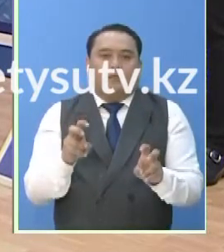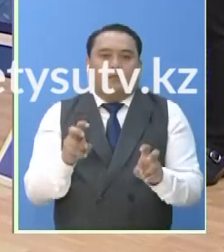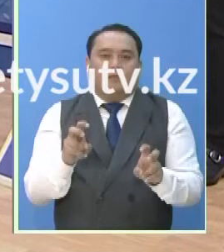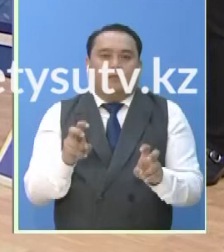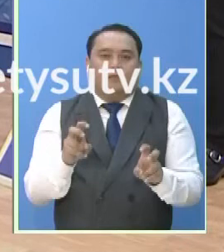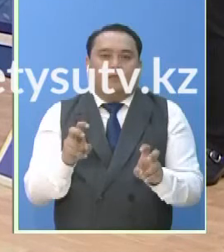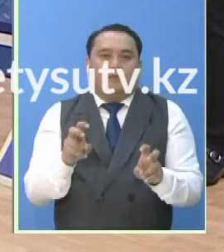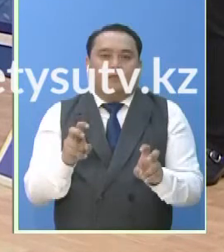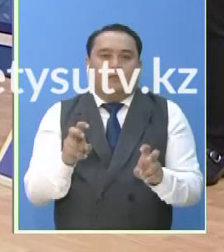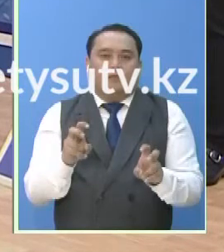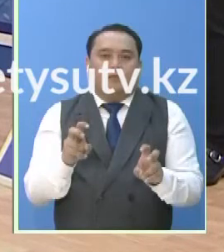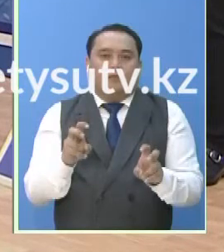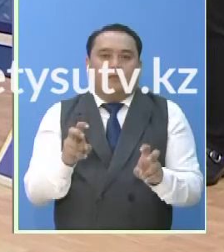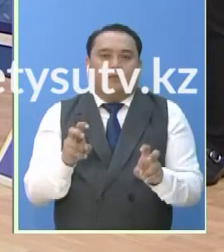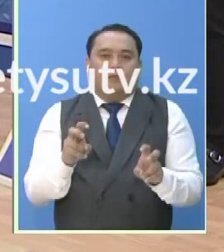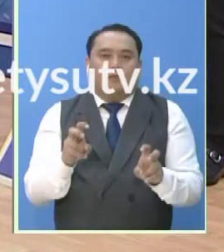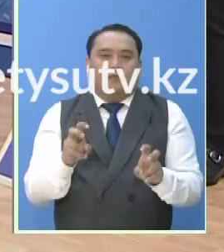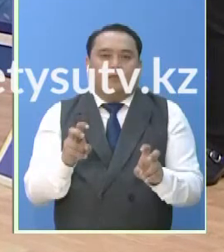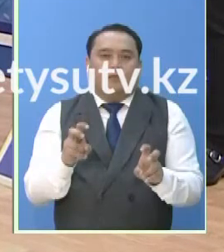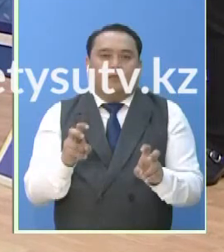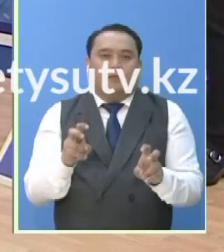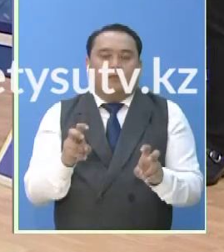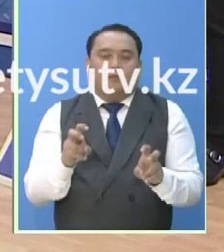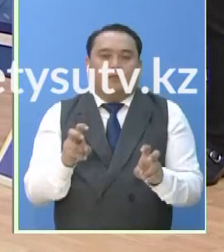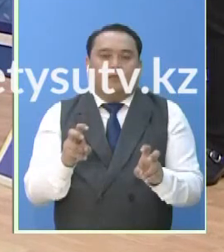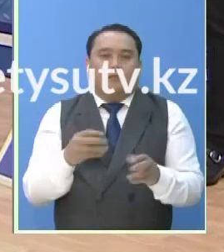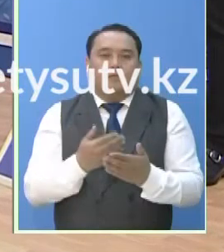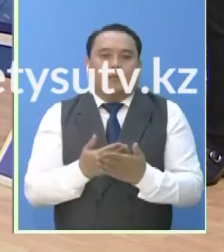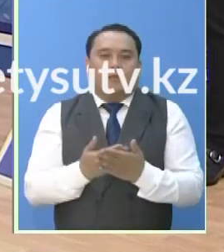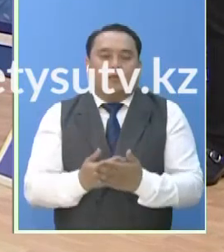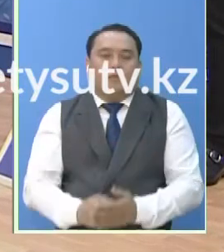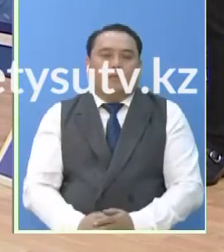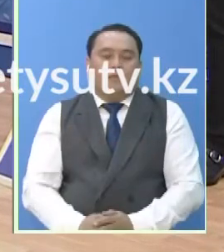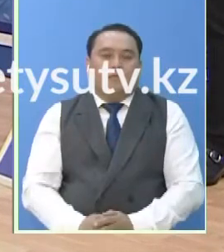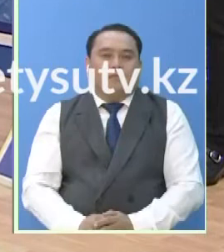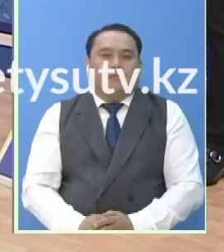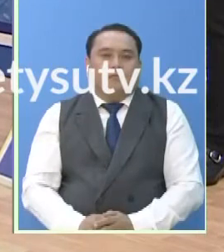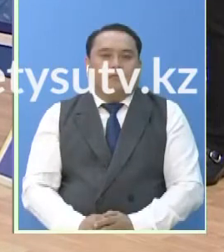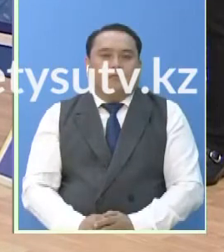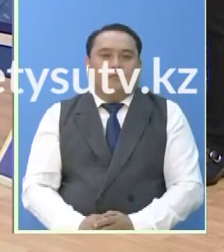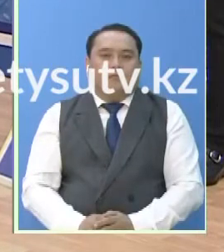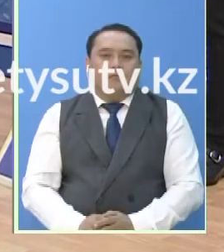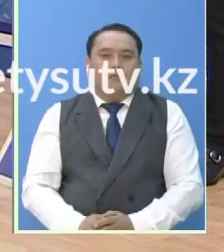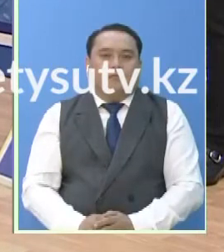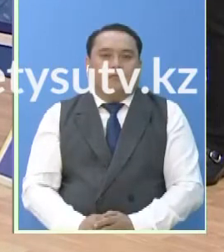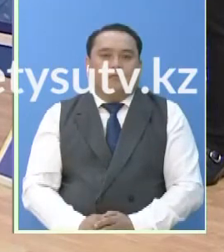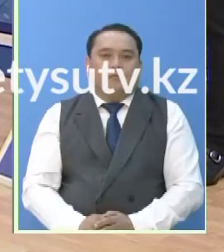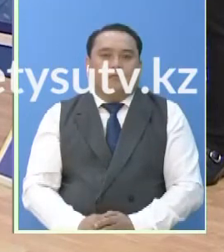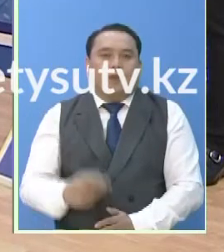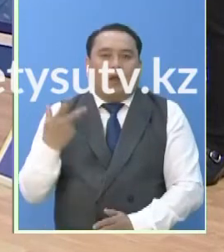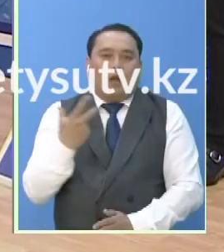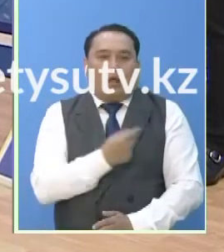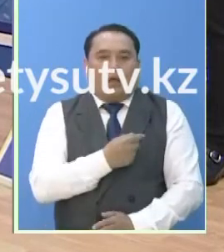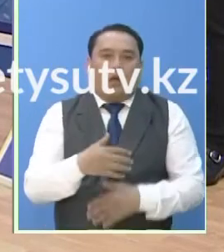Тыңдап тұрмыз көрермен, теледидарыңыздың даусын басып қойыңыз, сауалыңызды қоя беріңіз. Мына вакцина құйған жағдайда